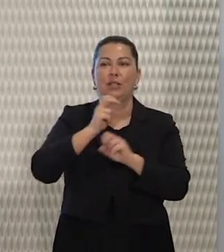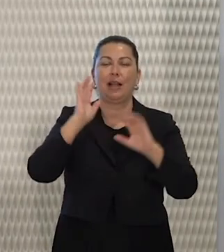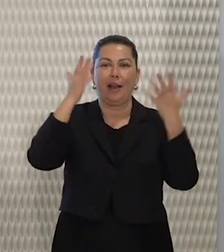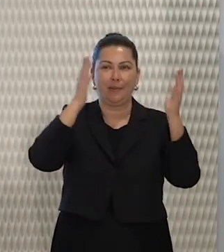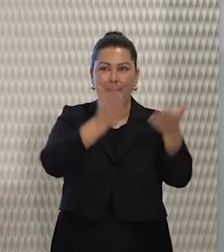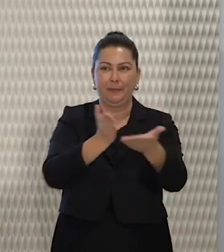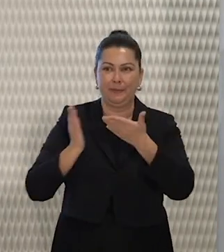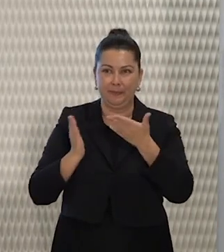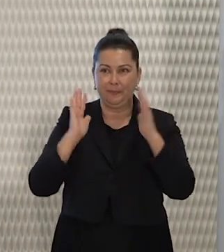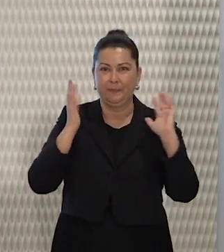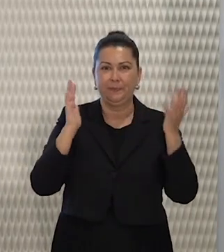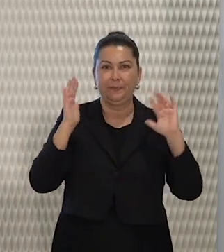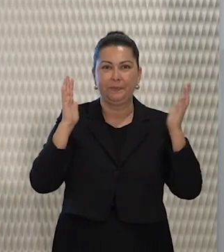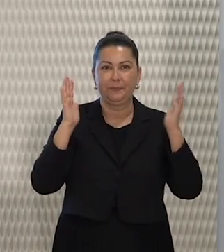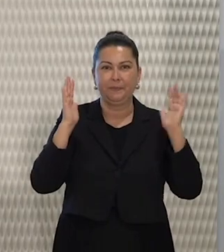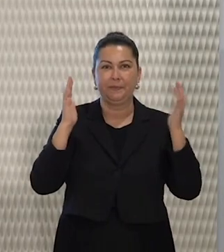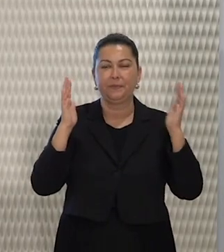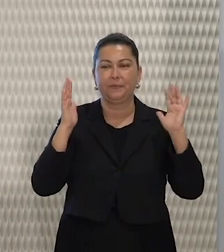uns bitten.